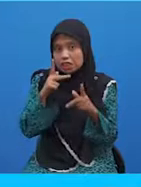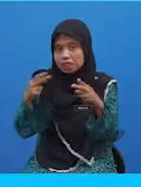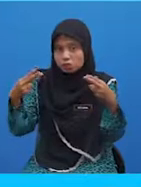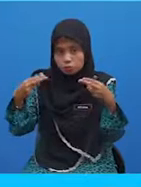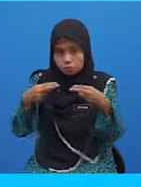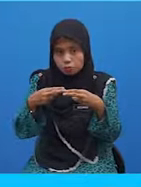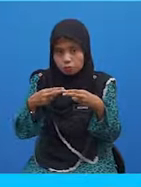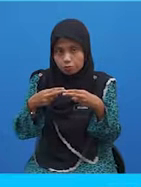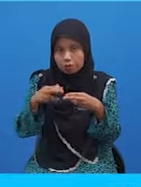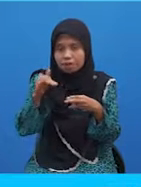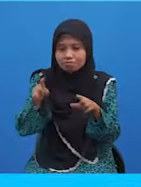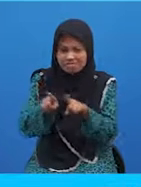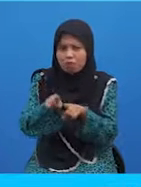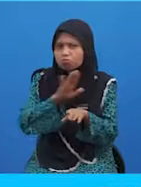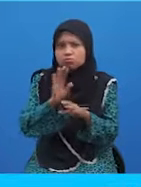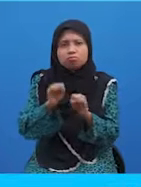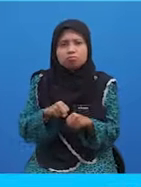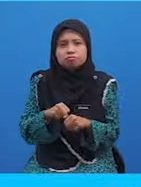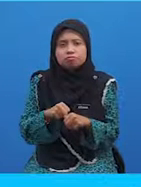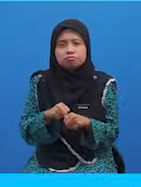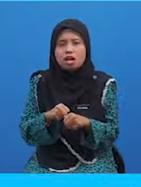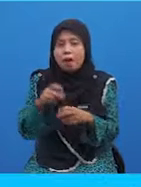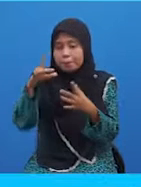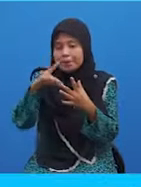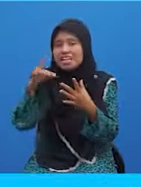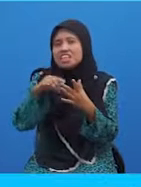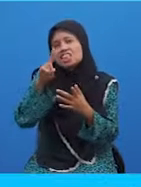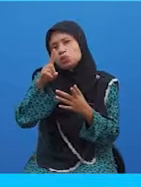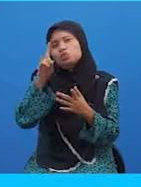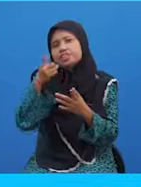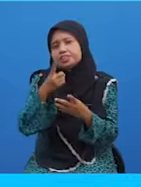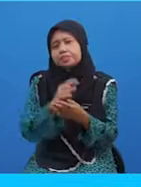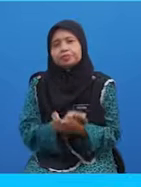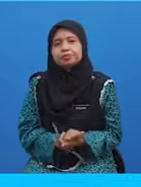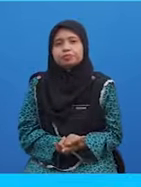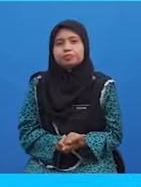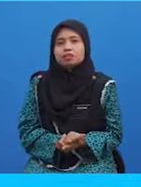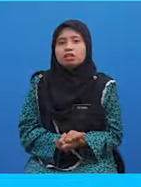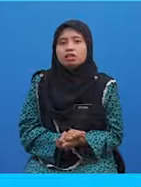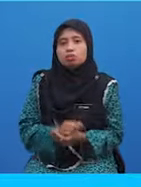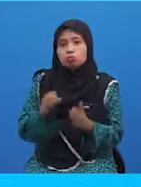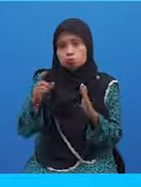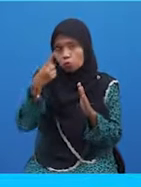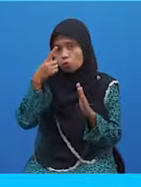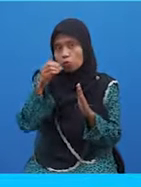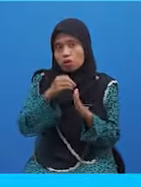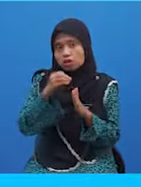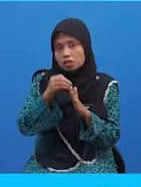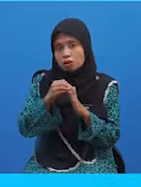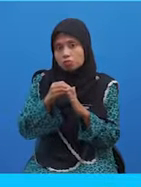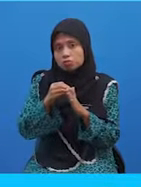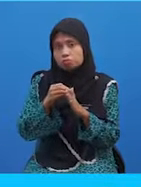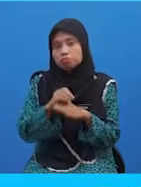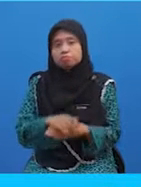hubung yang serentak. Sepatutnya pilih salah satu perkataan sama ada untuk atau demi.